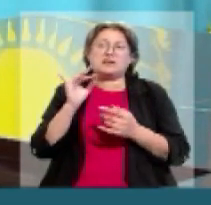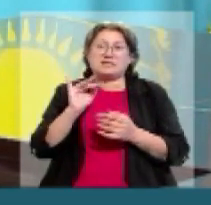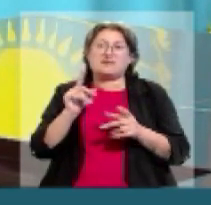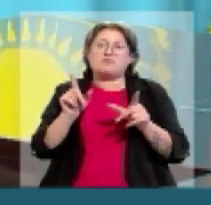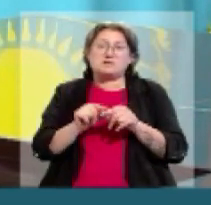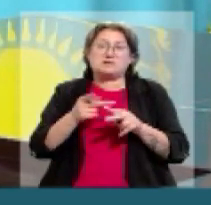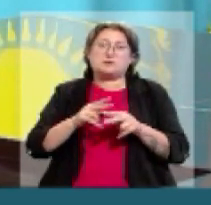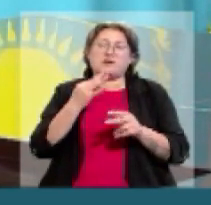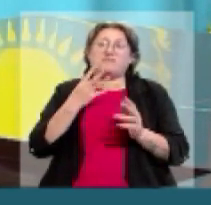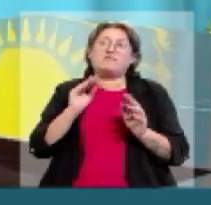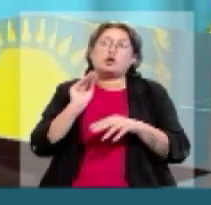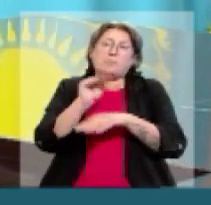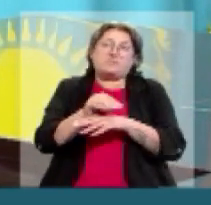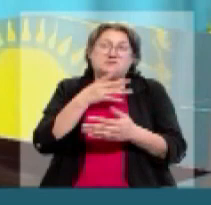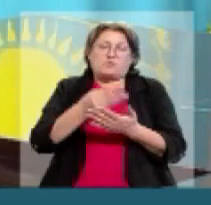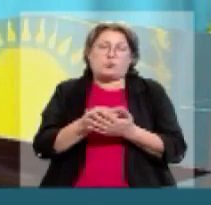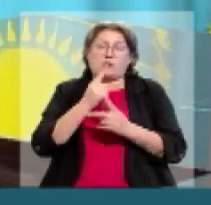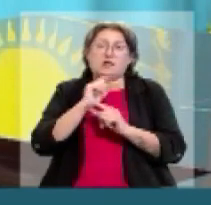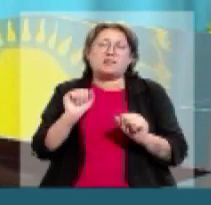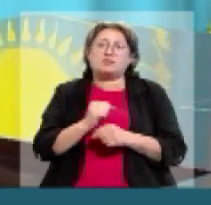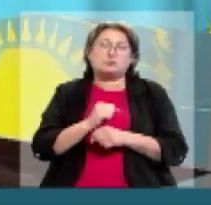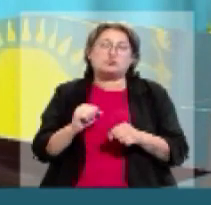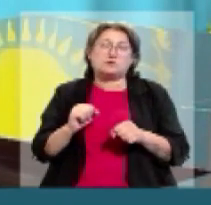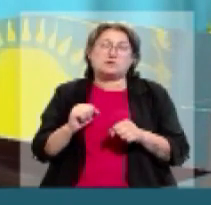этим привносить свое невозможно